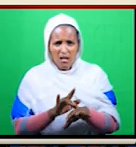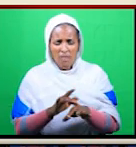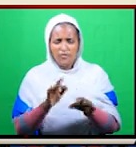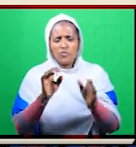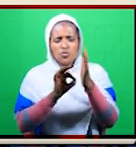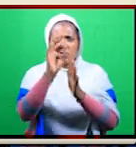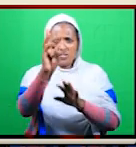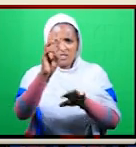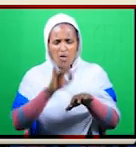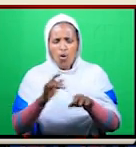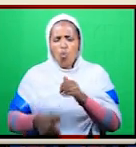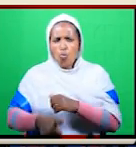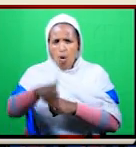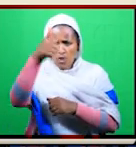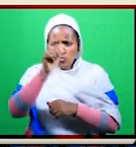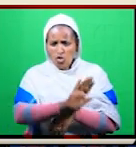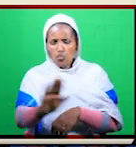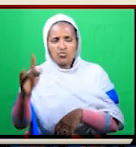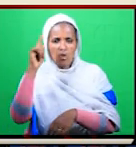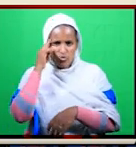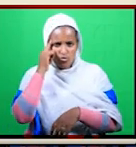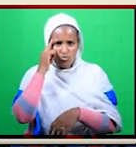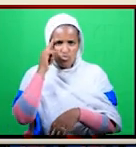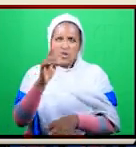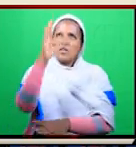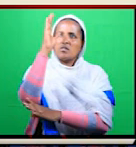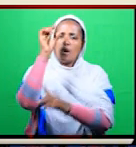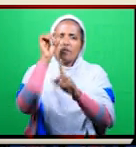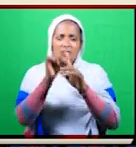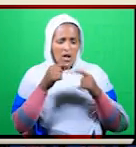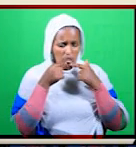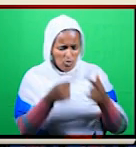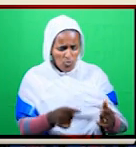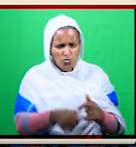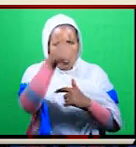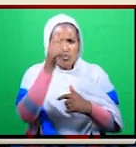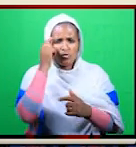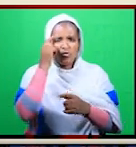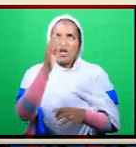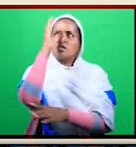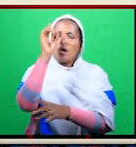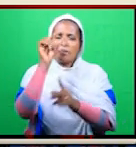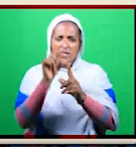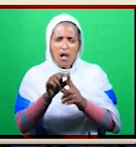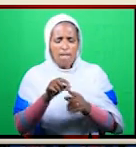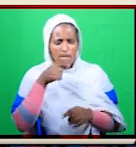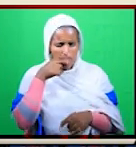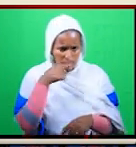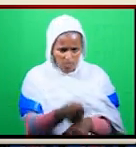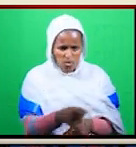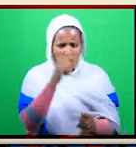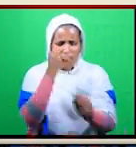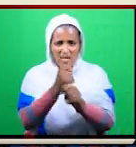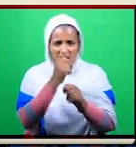ላይም ከቁጥር 6 ላይም ዋኖቻችሁን አስቡ፣ ቃለ እግዚአብሔርን የነገሯችሁን። ምን ማለት ነው? ቃለ እግዚአብሔርን